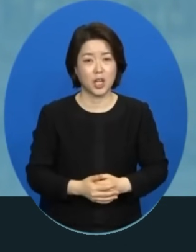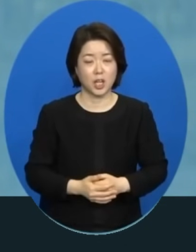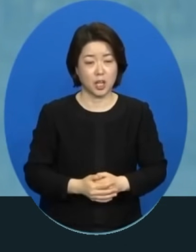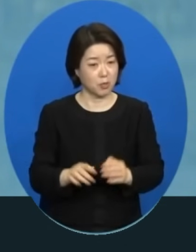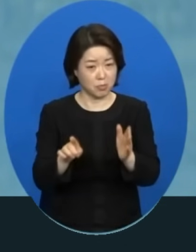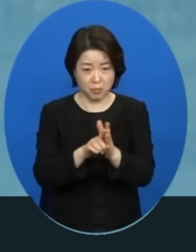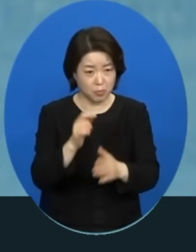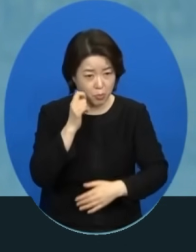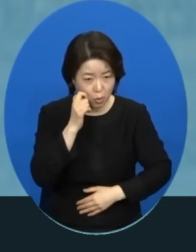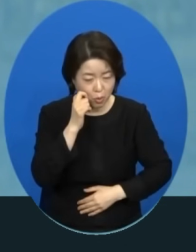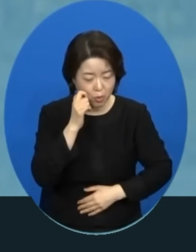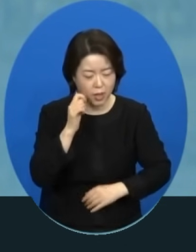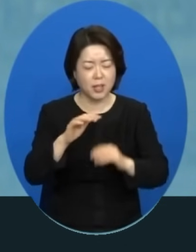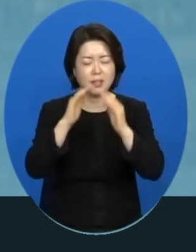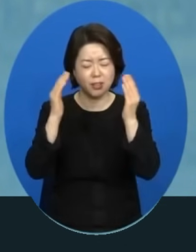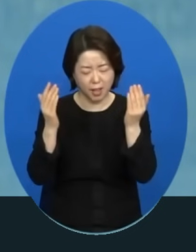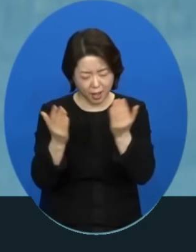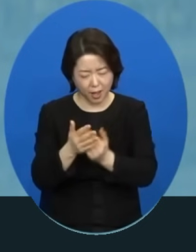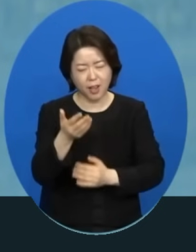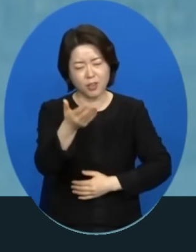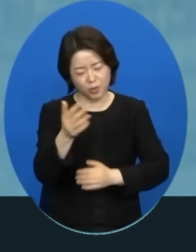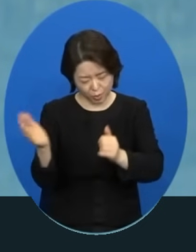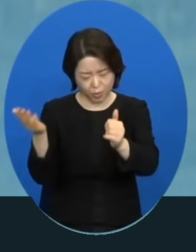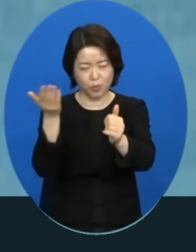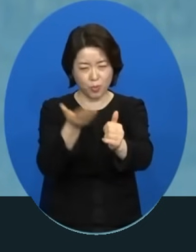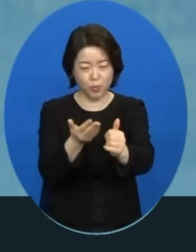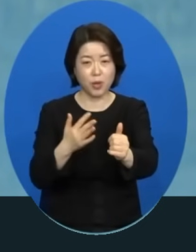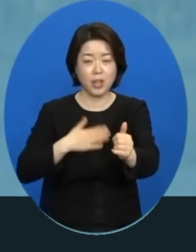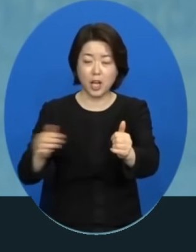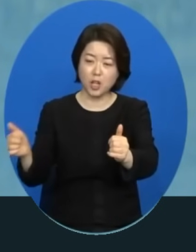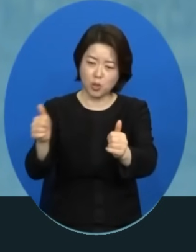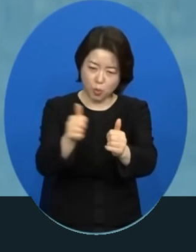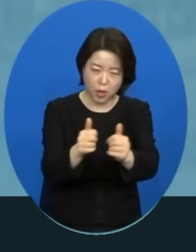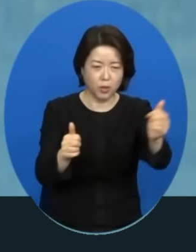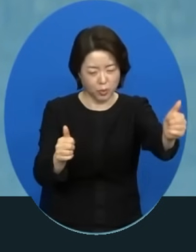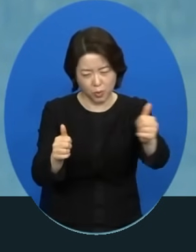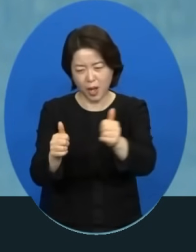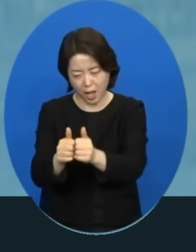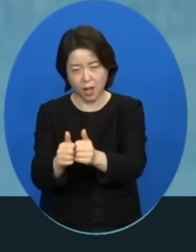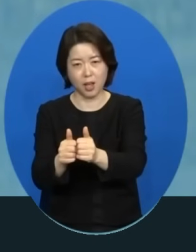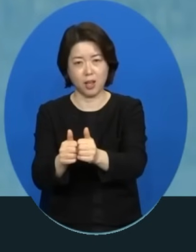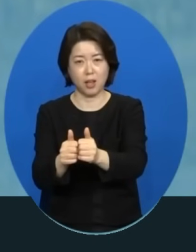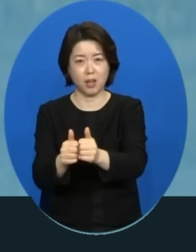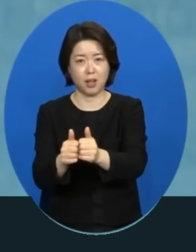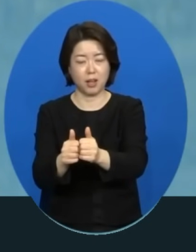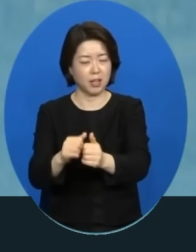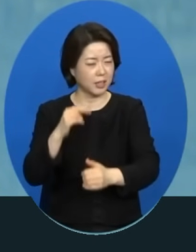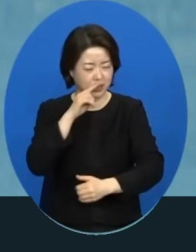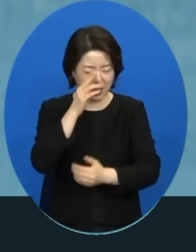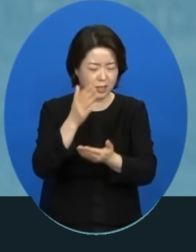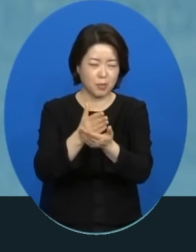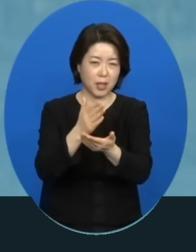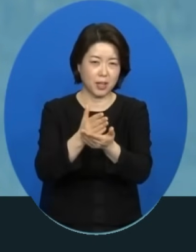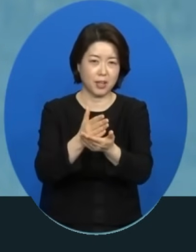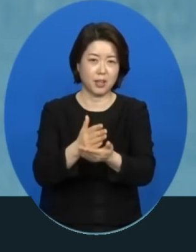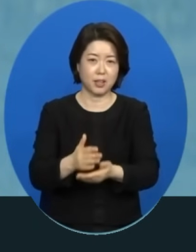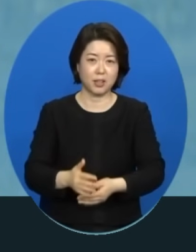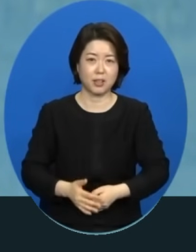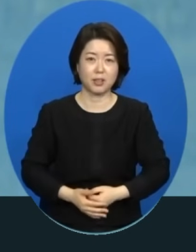거야? 다 너 거야. 내가 너와 함께하고 너도 나와 함께하는 거야. 시기하지 마.